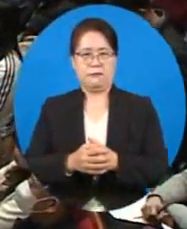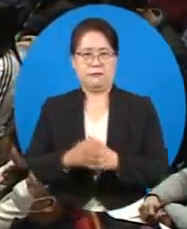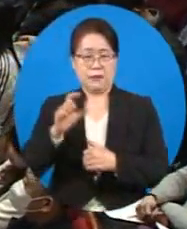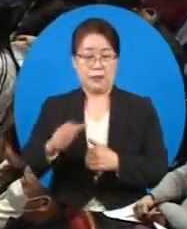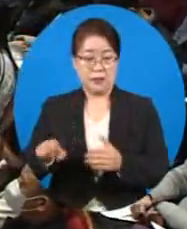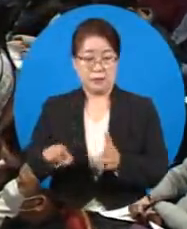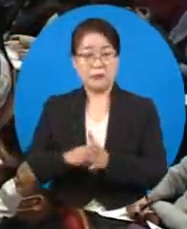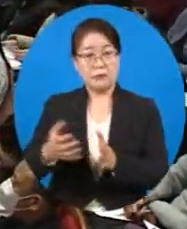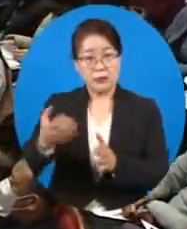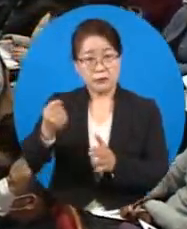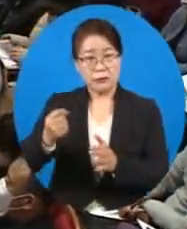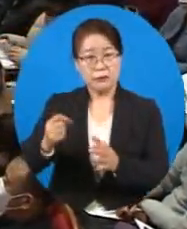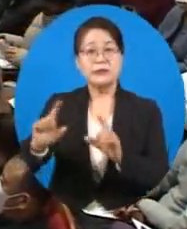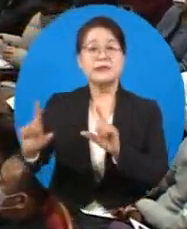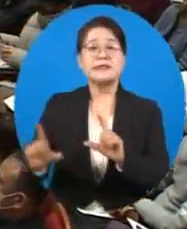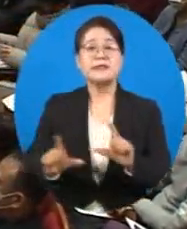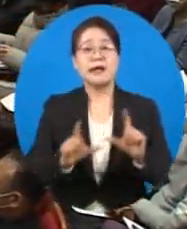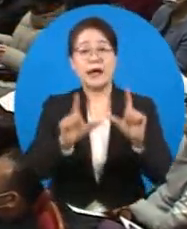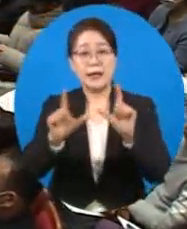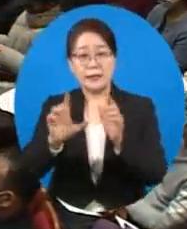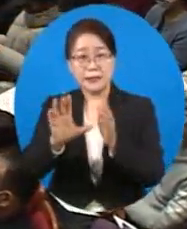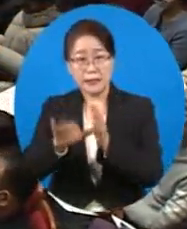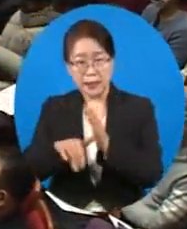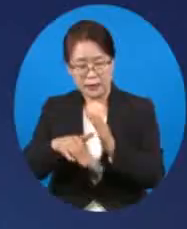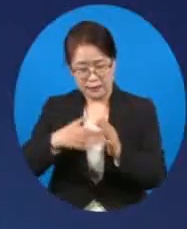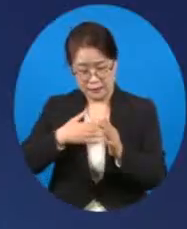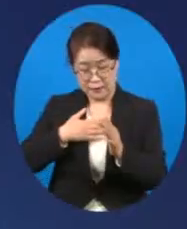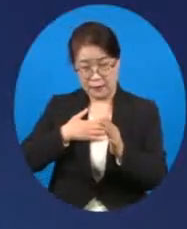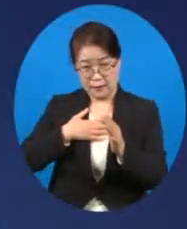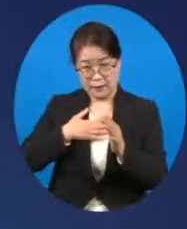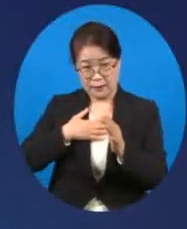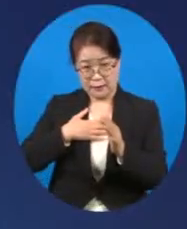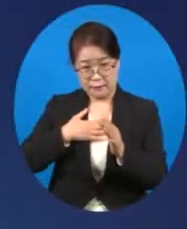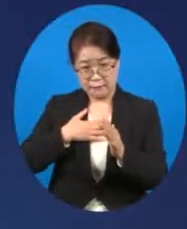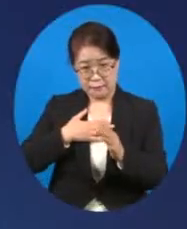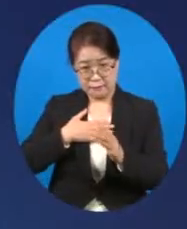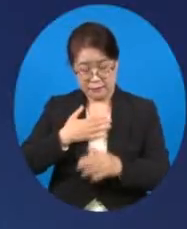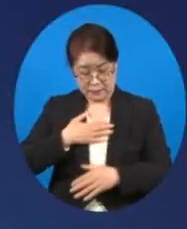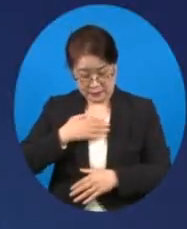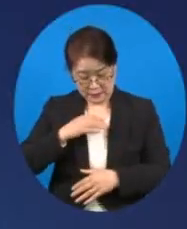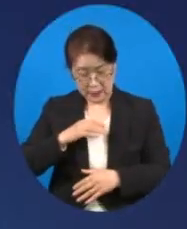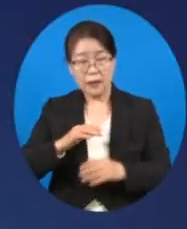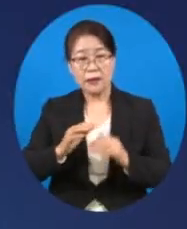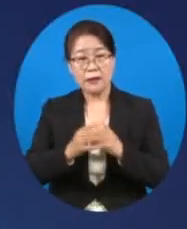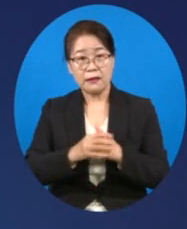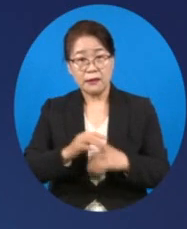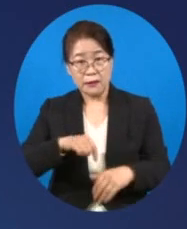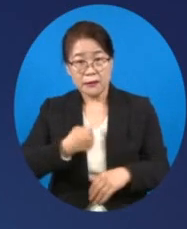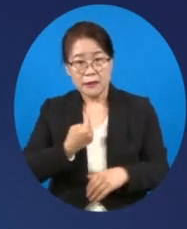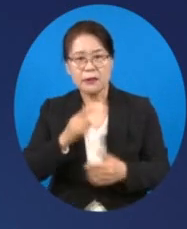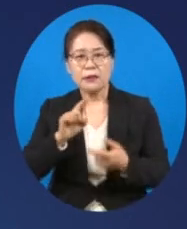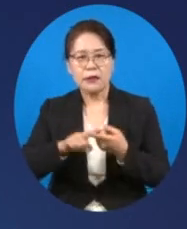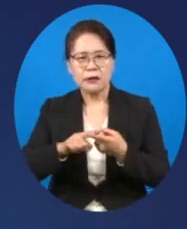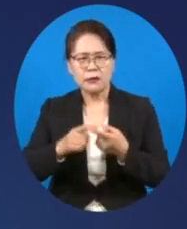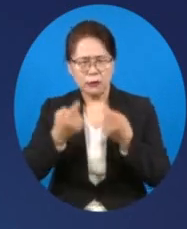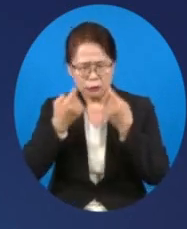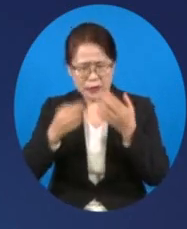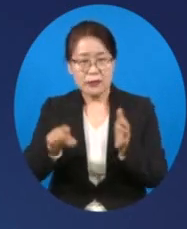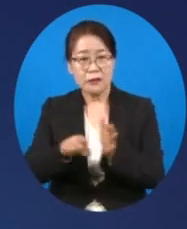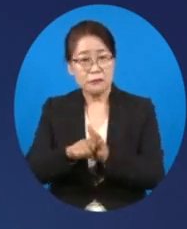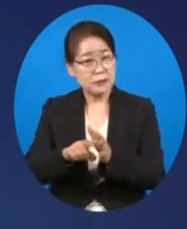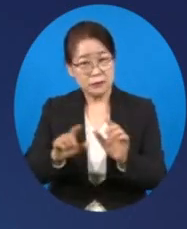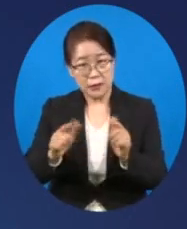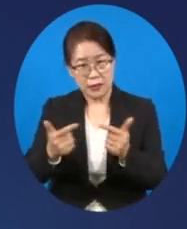그 확신은요 내 자신에 대한 확신이 아니에요 내 자신에 대한 확신이 아니고